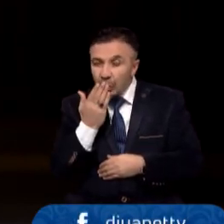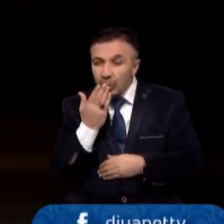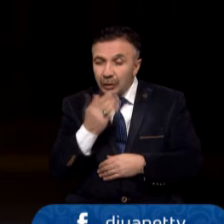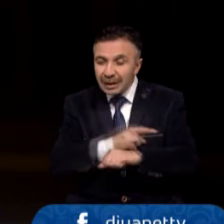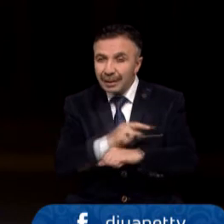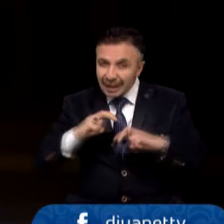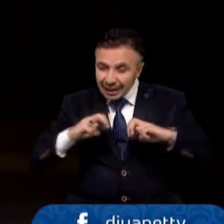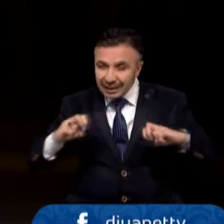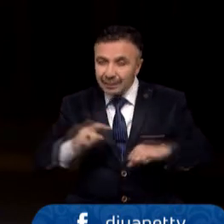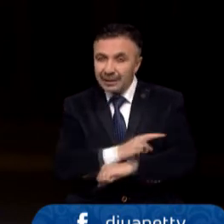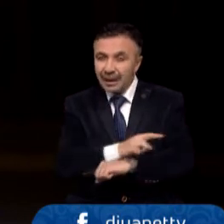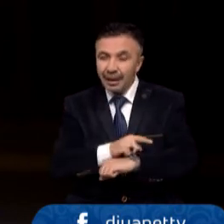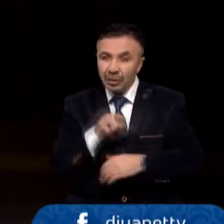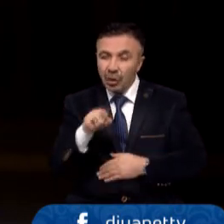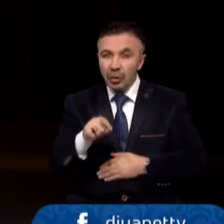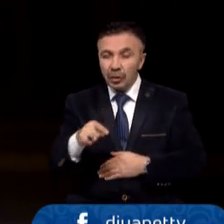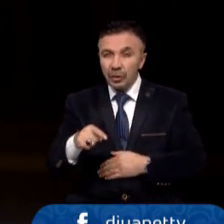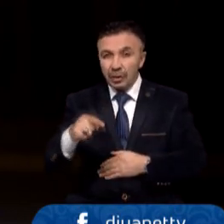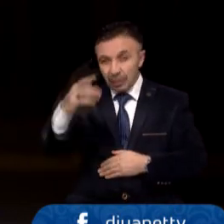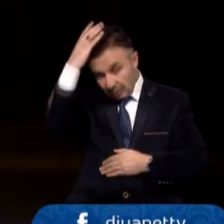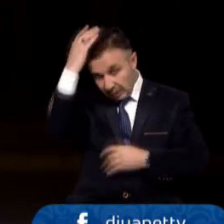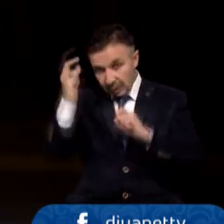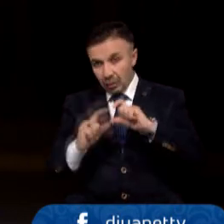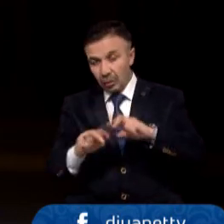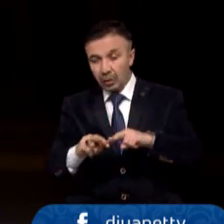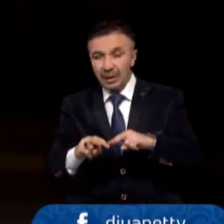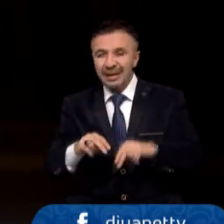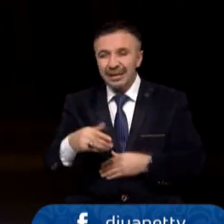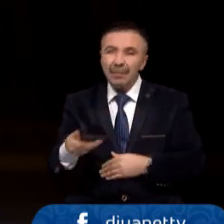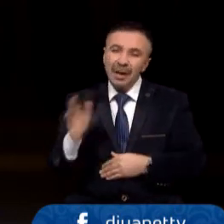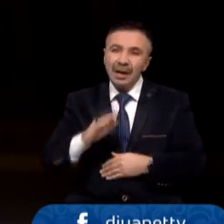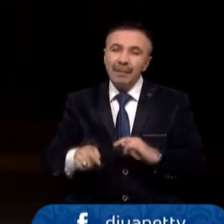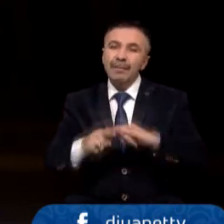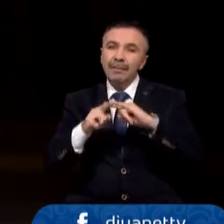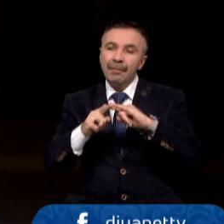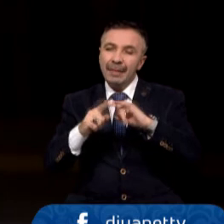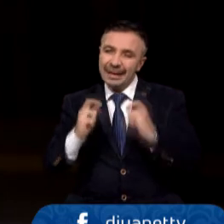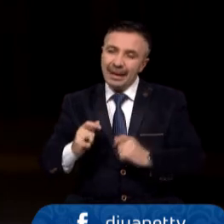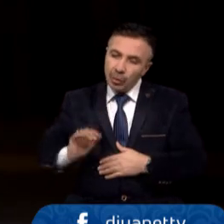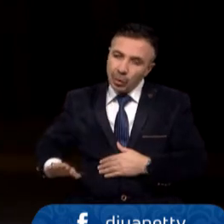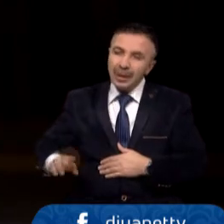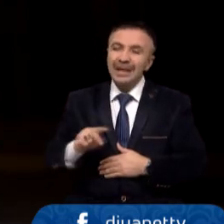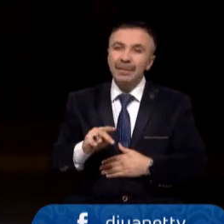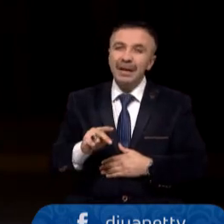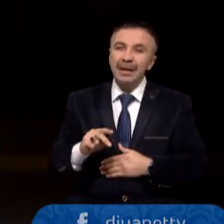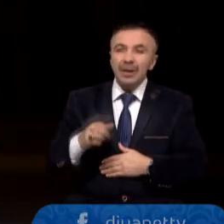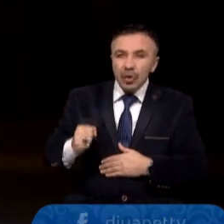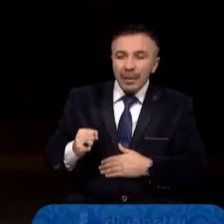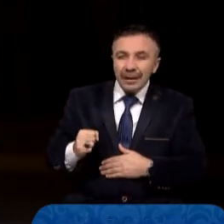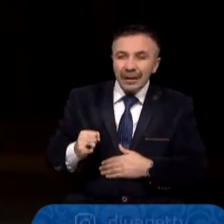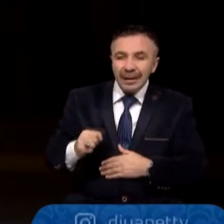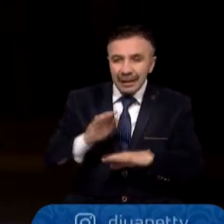ve araştırdığımızda onun diğer Mekkeli çocuklar gibi çobanlık yaptığını